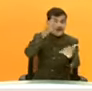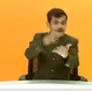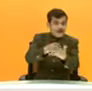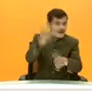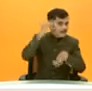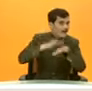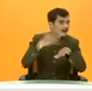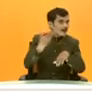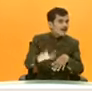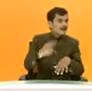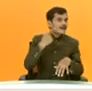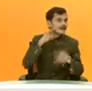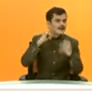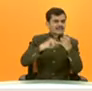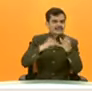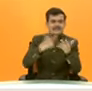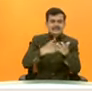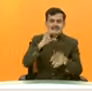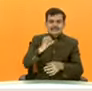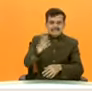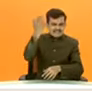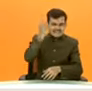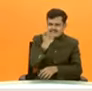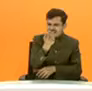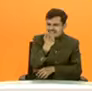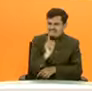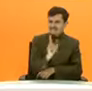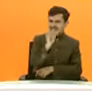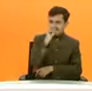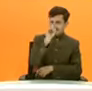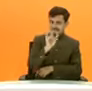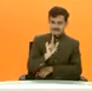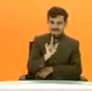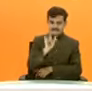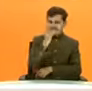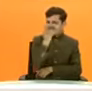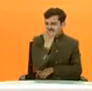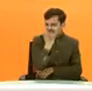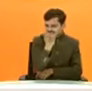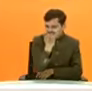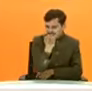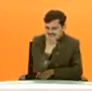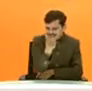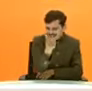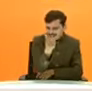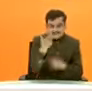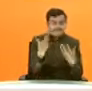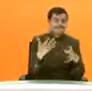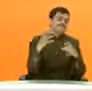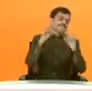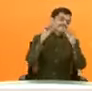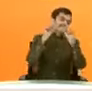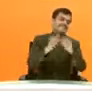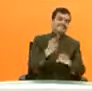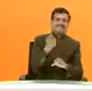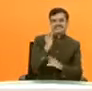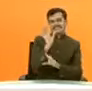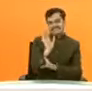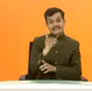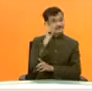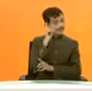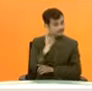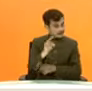था। उस समय चंद्रयान को वो अपेक्षित सफलता नहीं मिली थी।